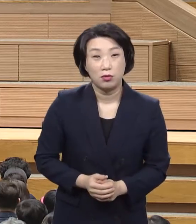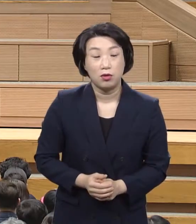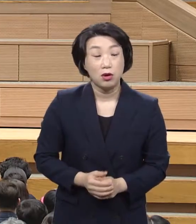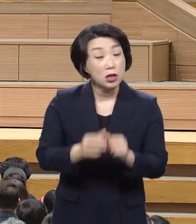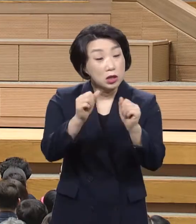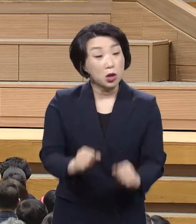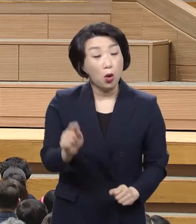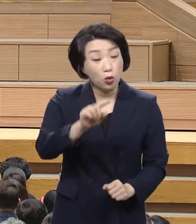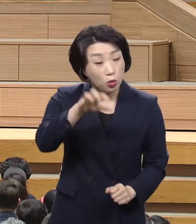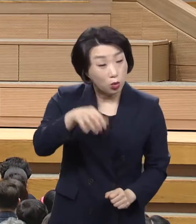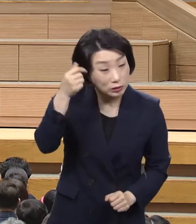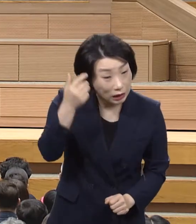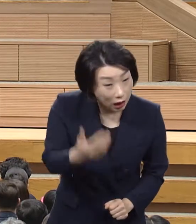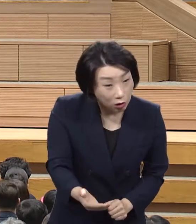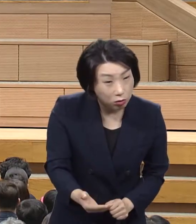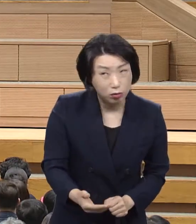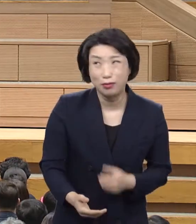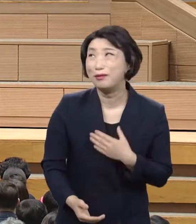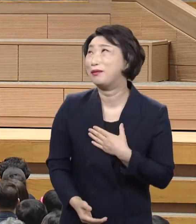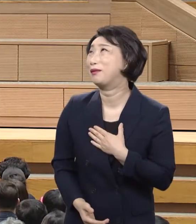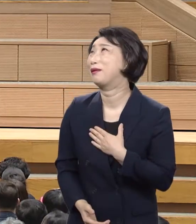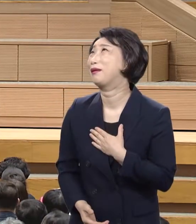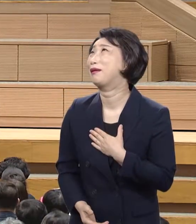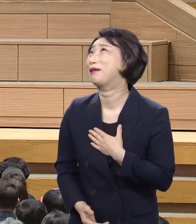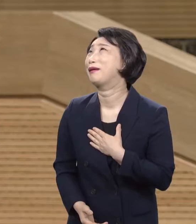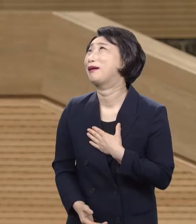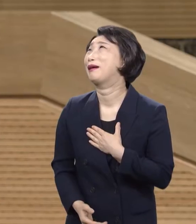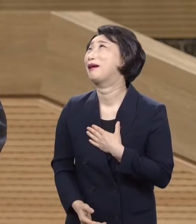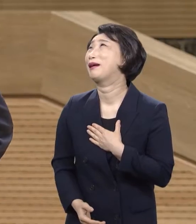어디 있어? 예, 제가요